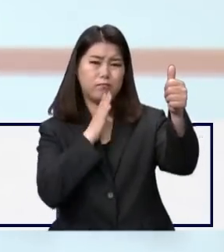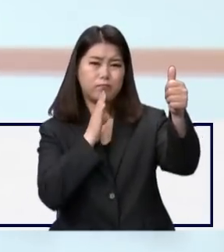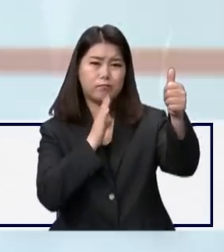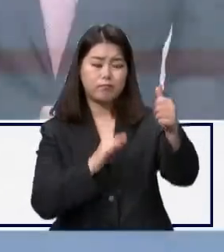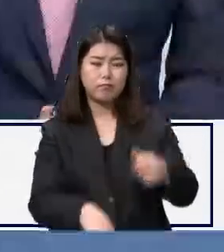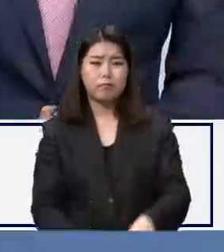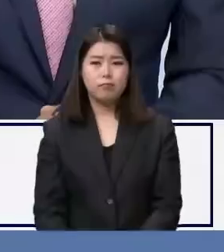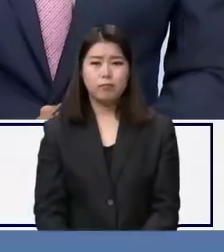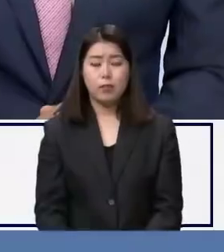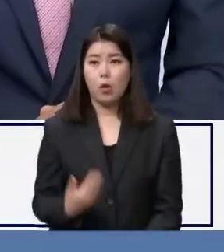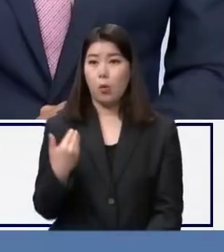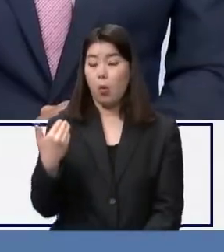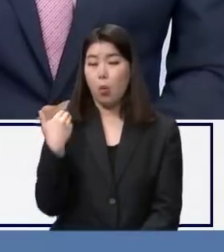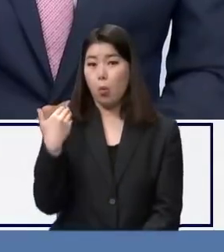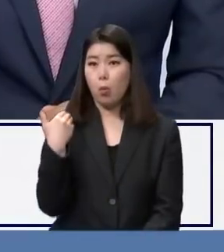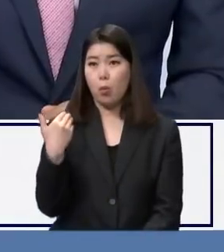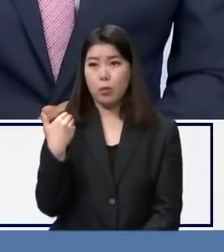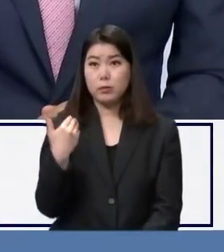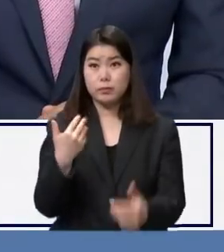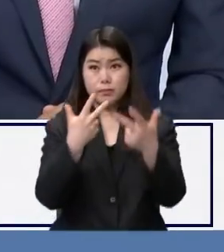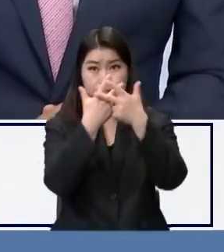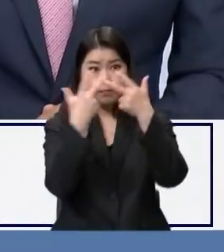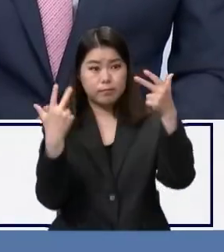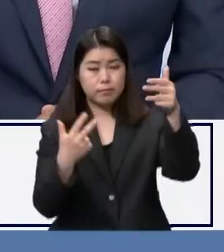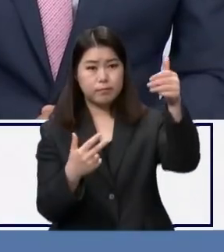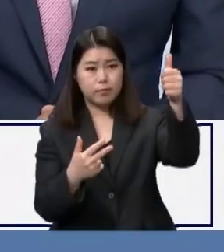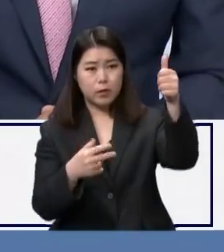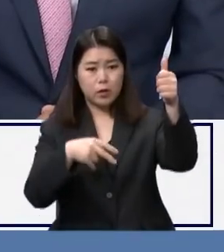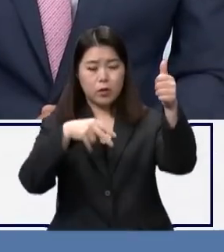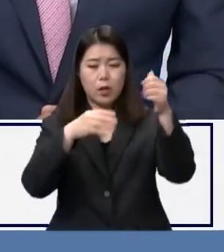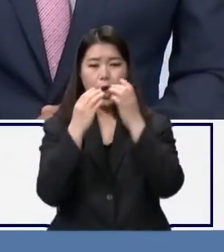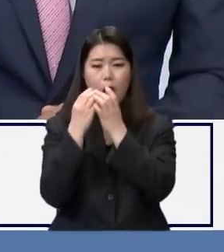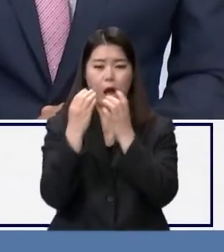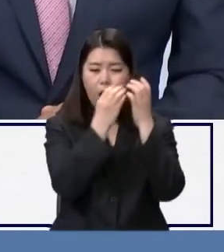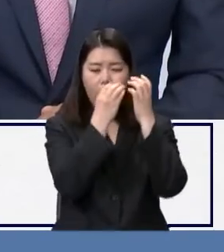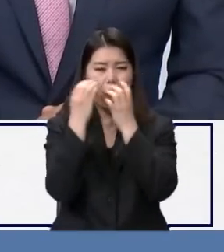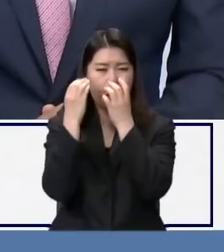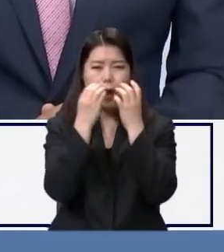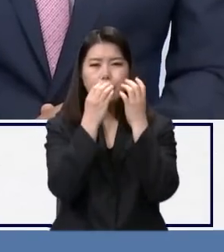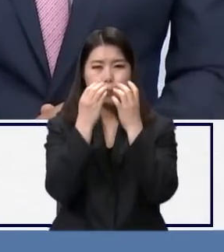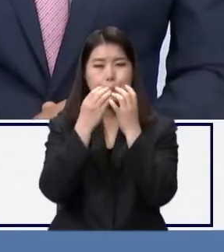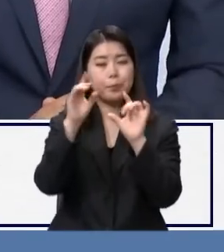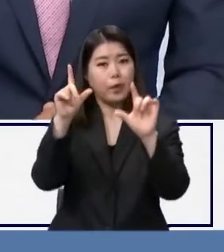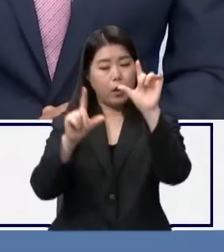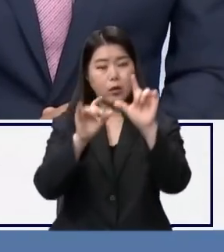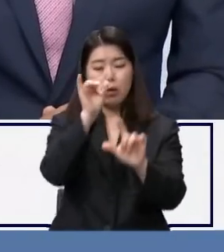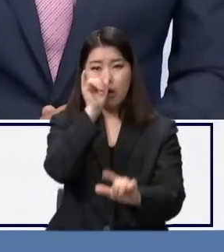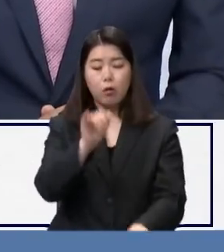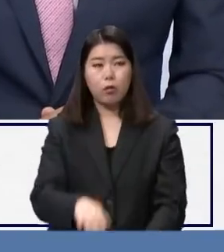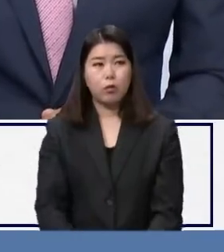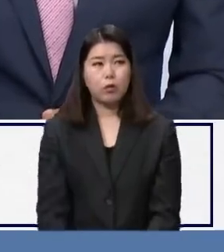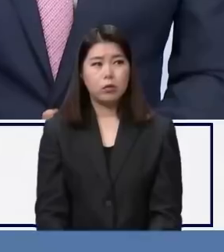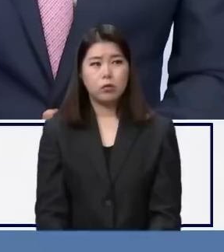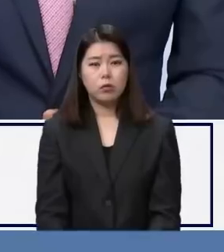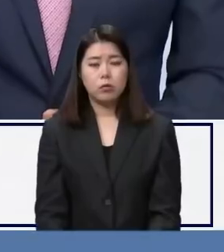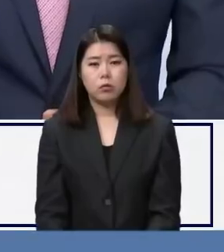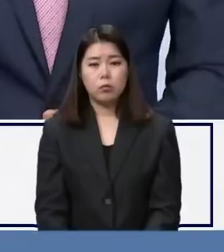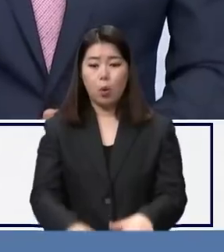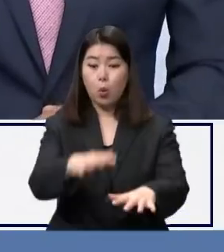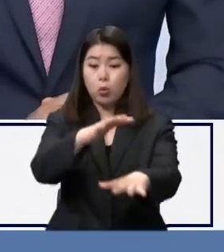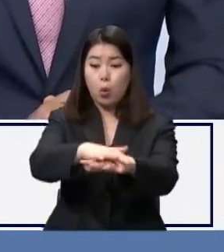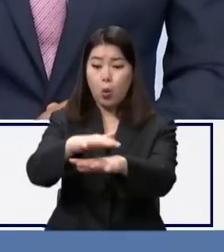사실은 며칠 전에 이재명 대표께서 수박을 드시는 장면이 한번 나와 있지 않습니까 근데 저는 농가를